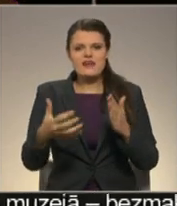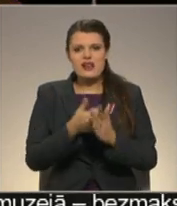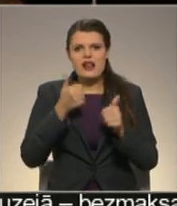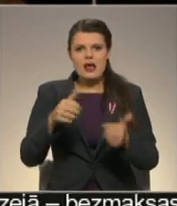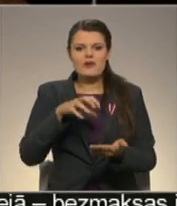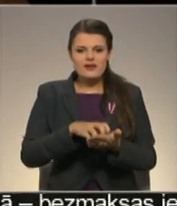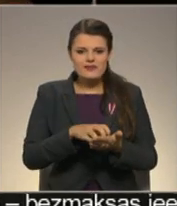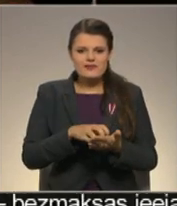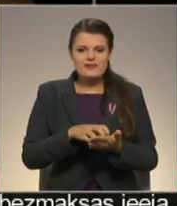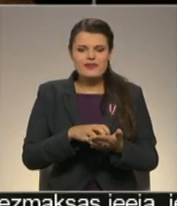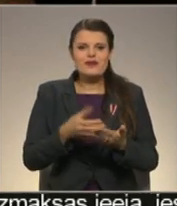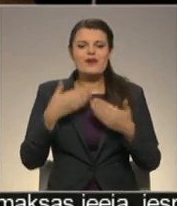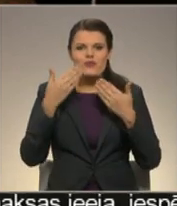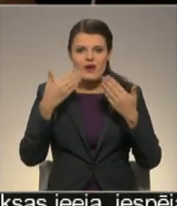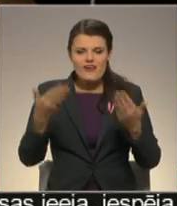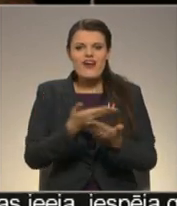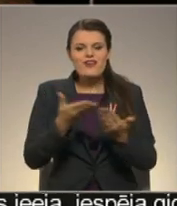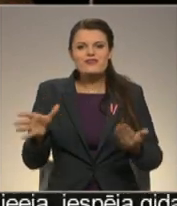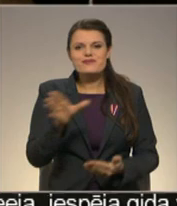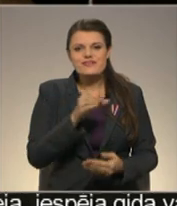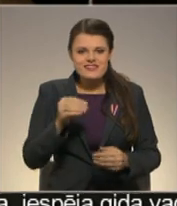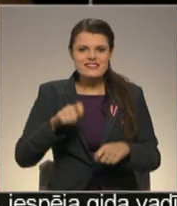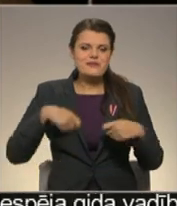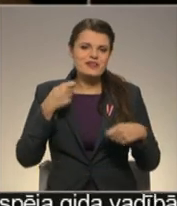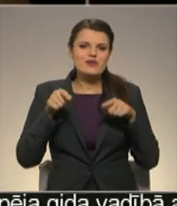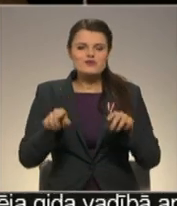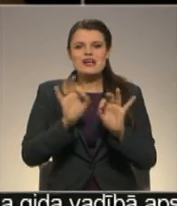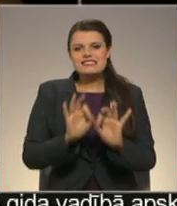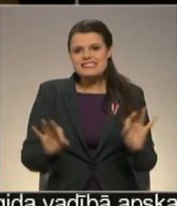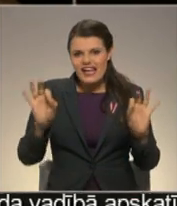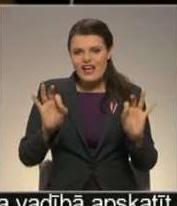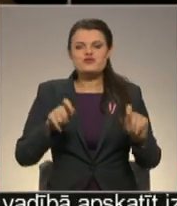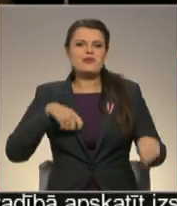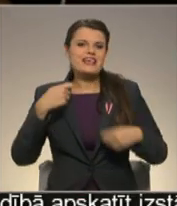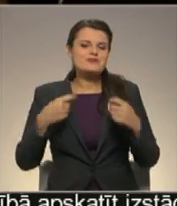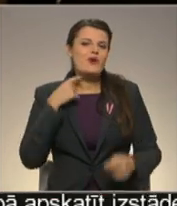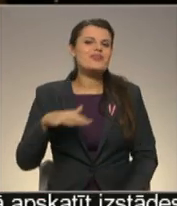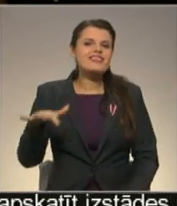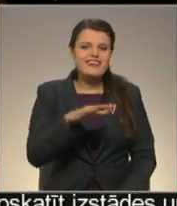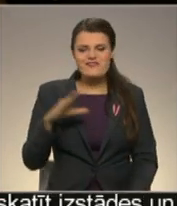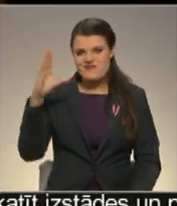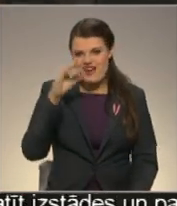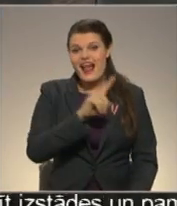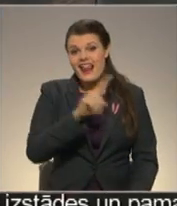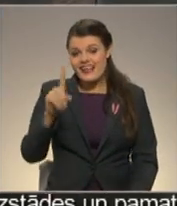objektus. Novēlu jums visiem izbaudīt šo skaistumu, izbaudīt Rīgu vakaros līdz pat svētdienai.